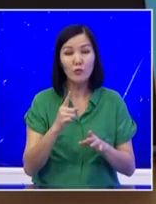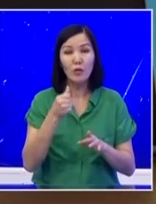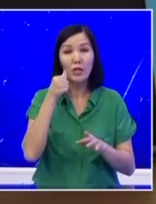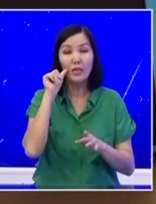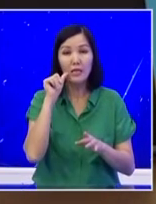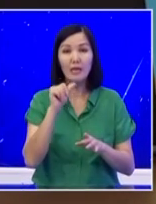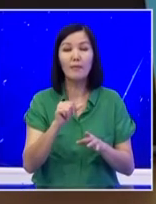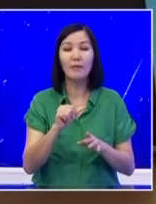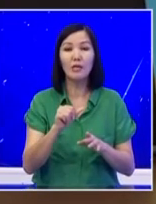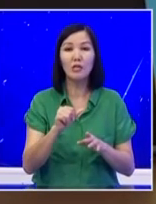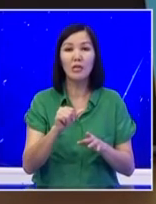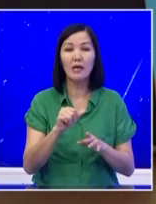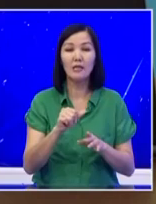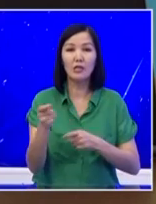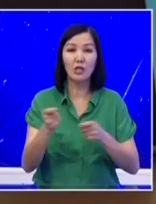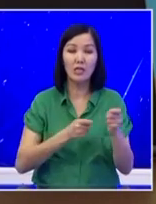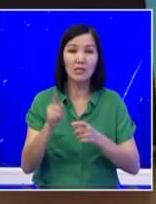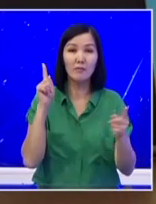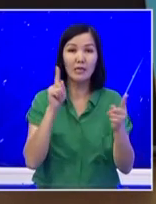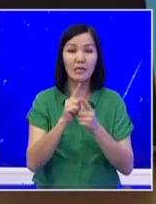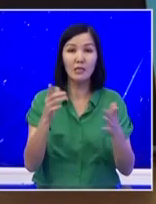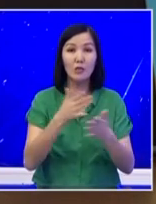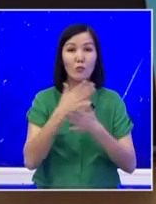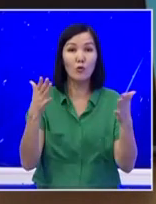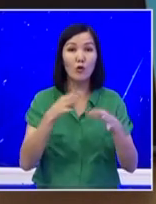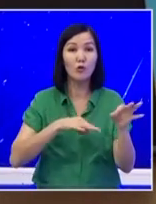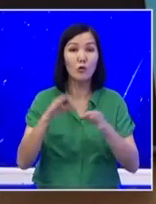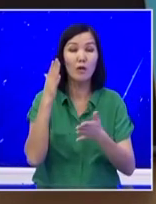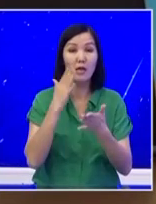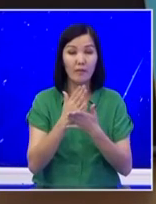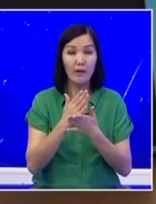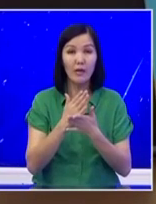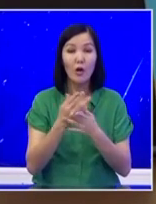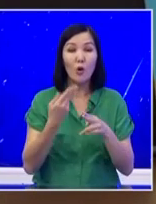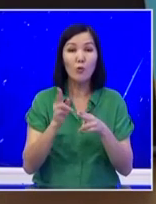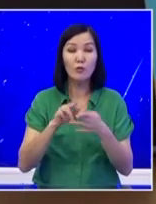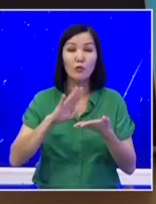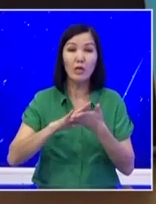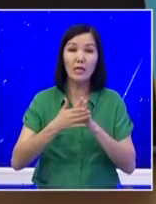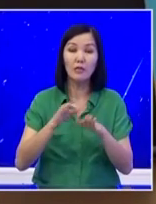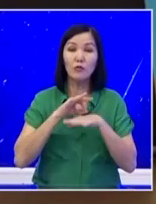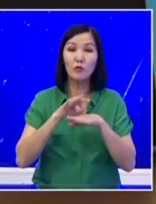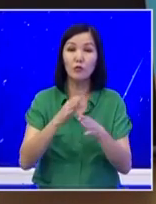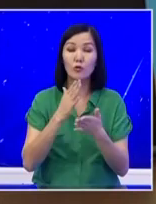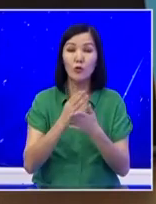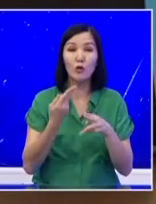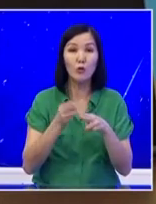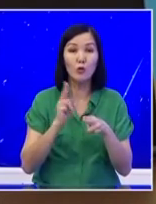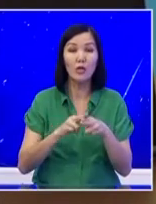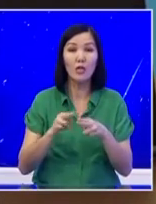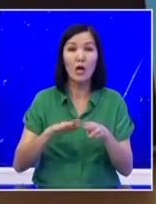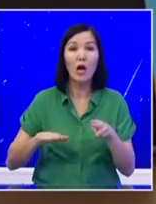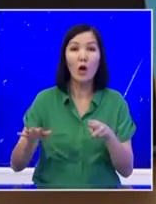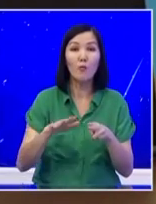Қорғас экономикалық аймақ жетекшісімен кездестім. Үлкен жобалары бар екен. Осы бойынша келіссөздер өткізіңдер. Өйткені